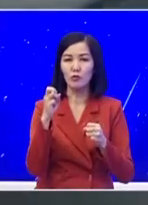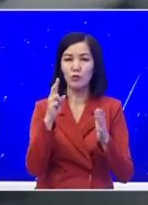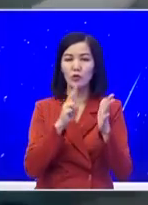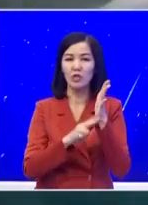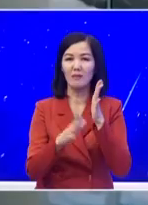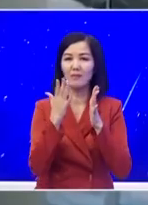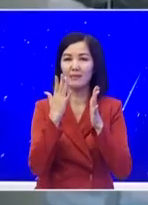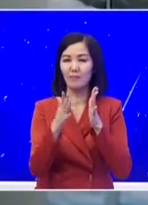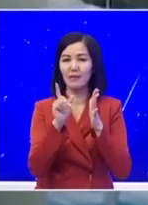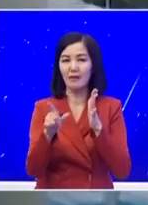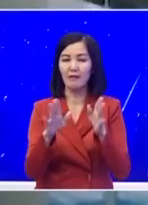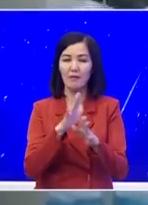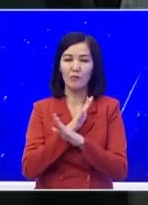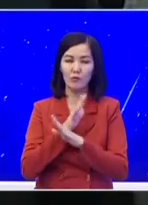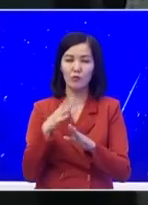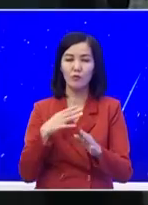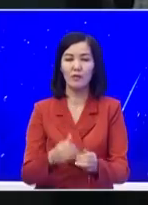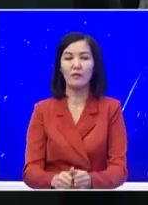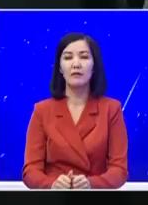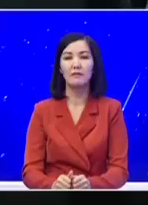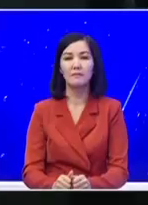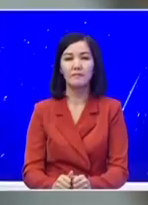375-і көз жұмған.